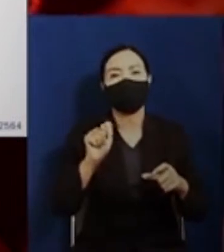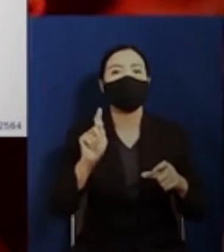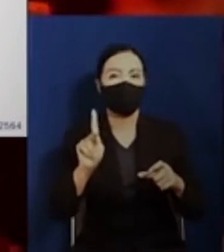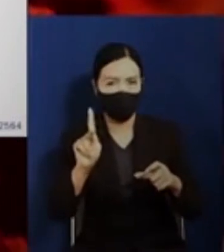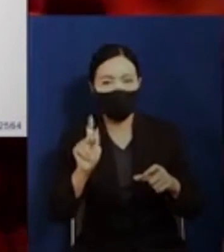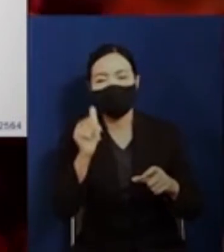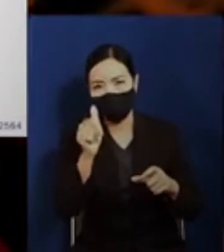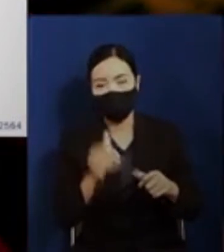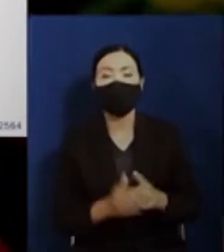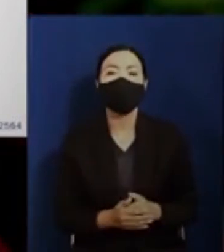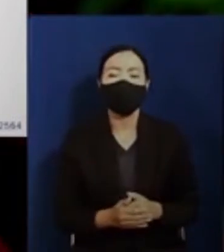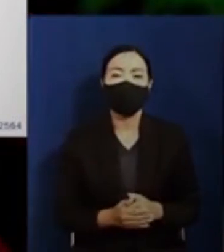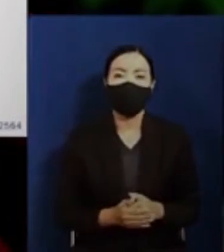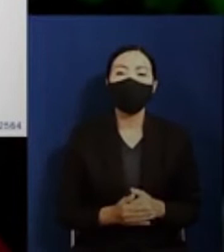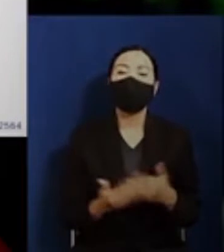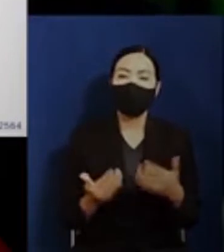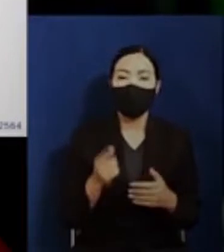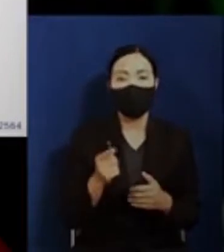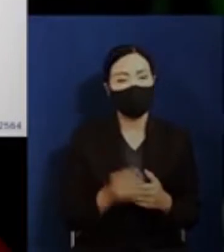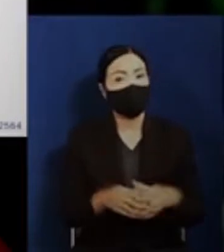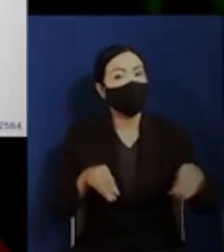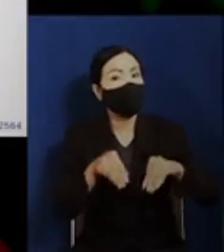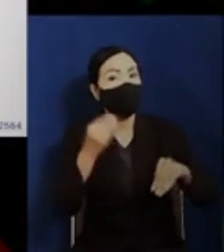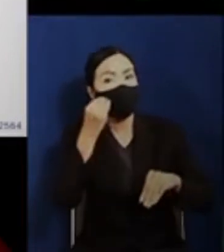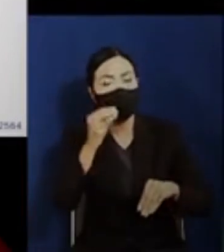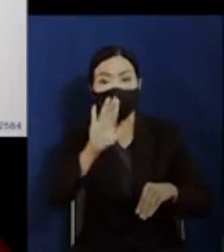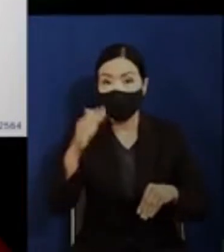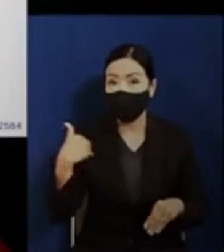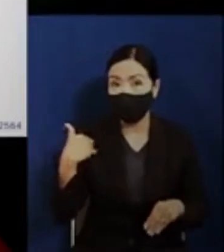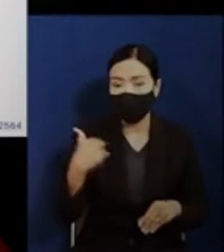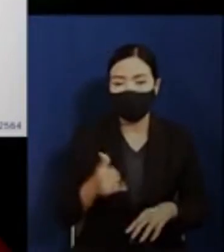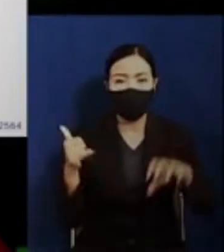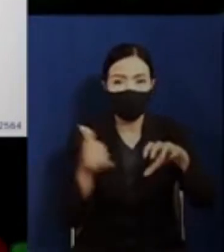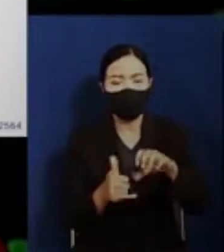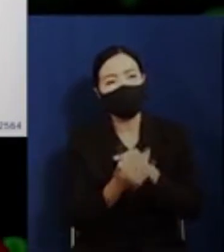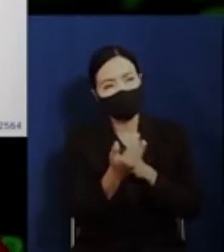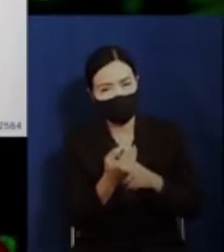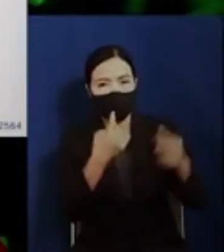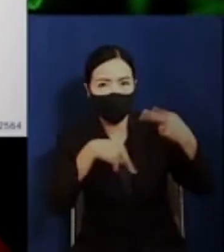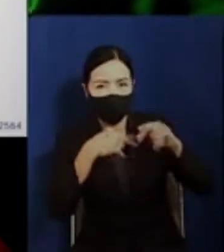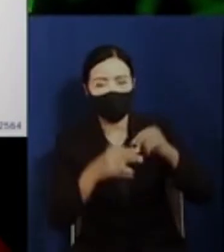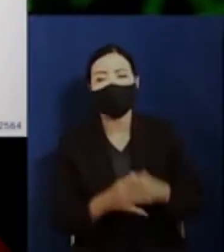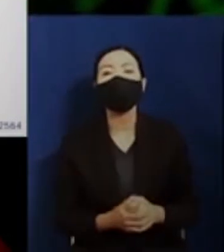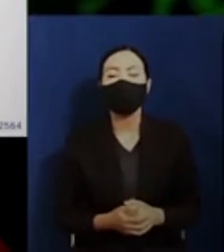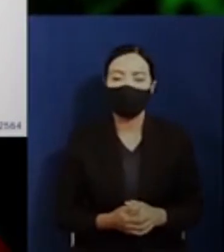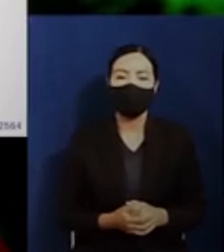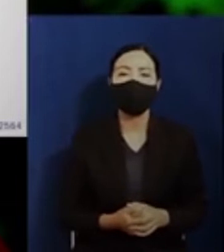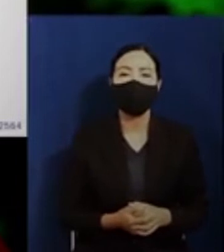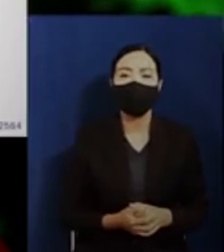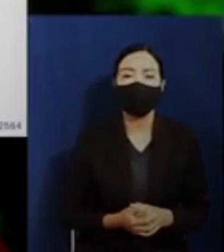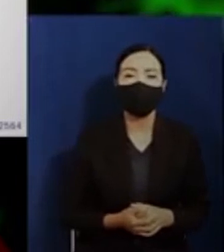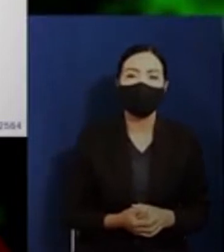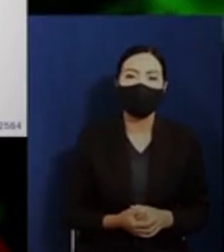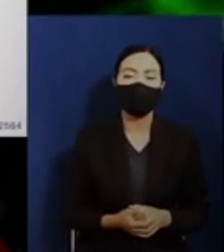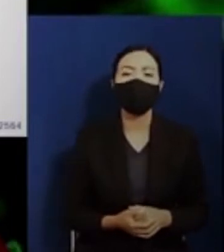ซึ่งจะมีครอบคลุมอยู่ในกรุงเทพมหานครจำนวนมากเนี่ยนะครับเพื่อร้องขอให้มีการใช้ชุดตรวจแอนติเจนเทสคิดเนี่ยนะครับตร